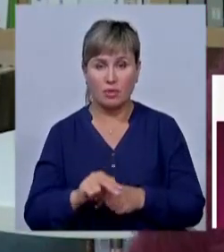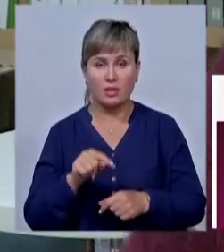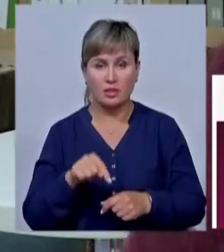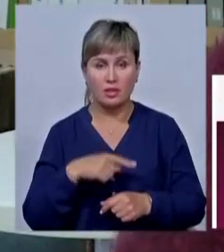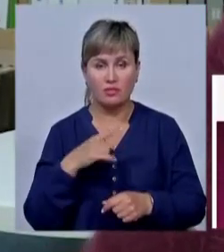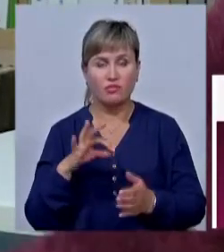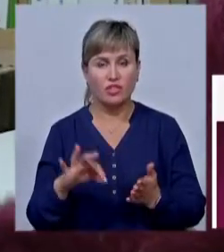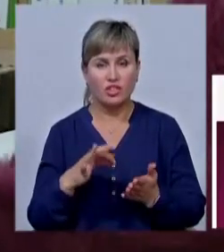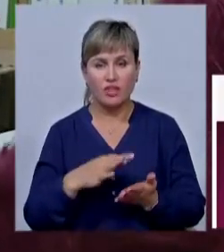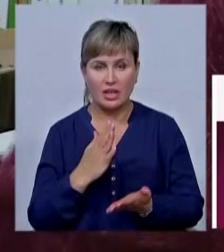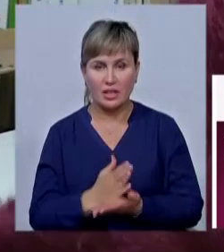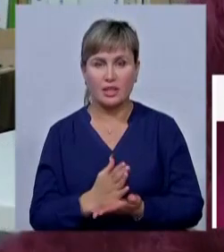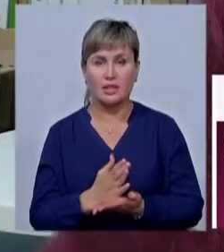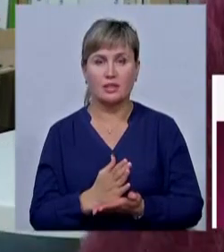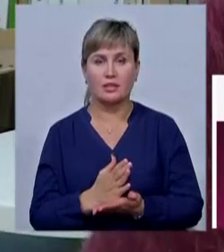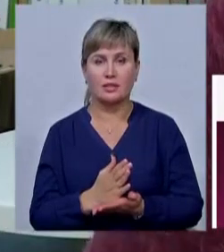и вышивание есть, и